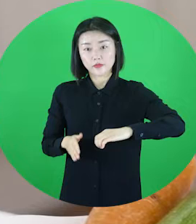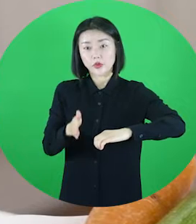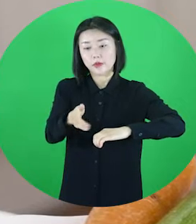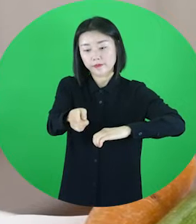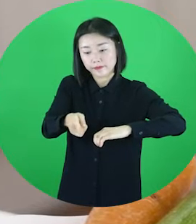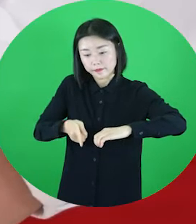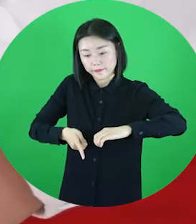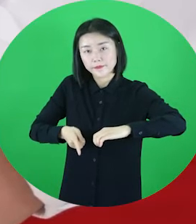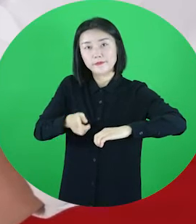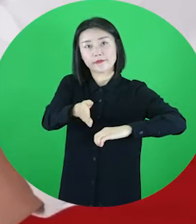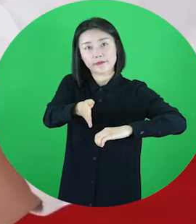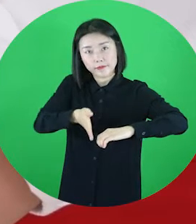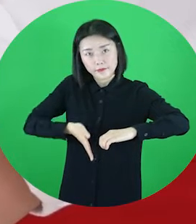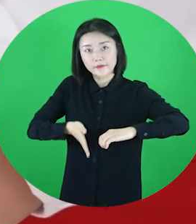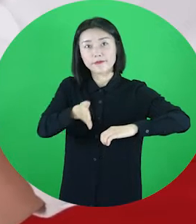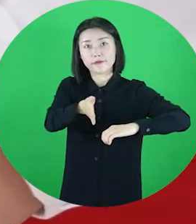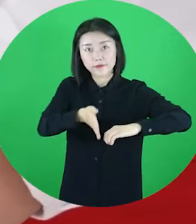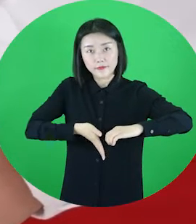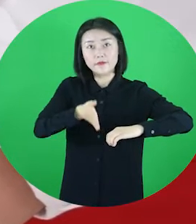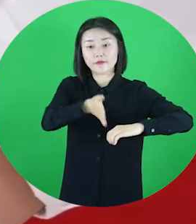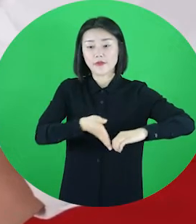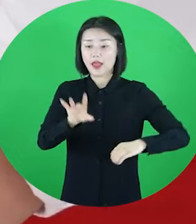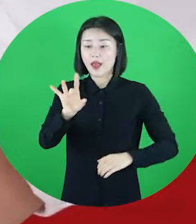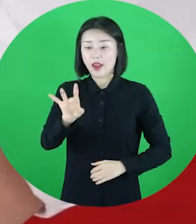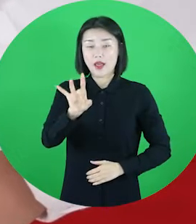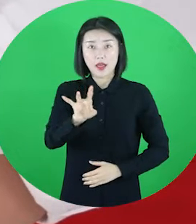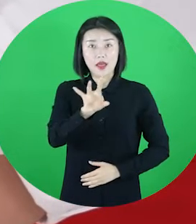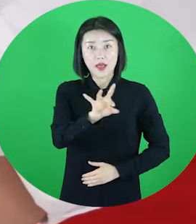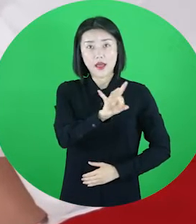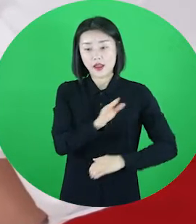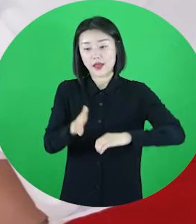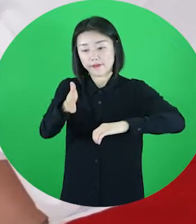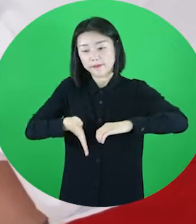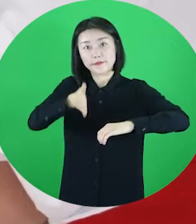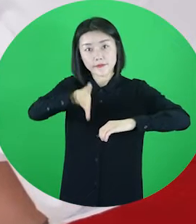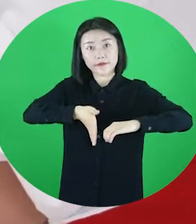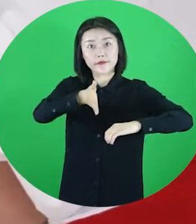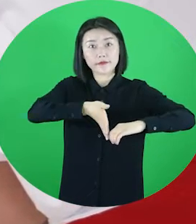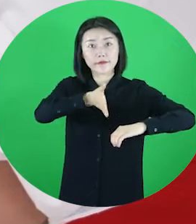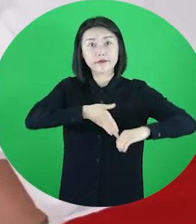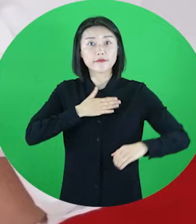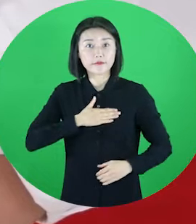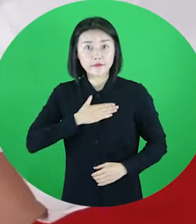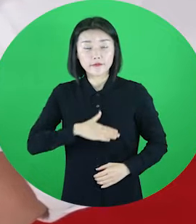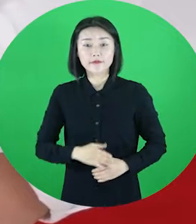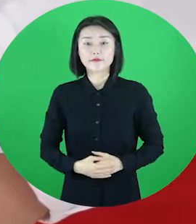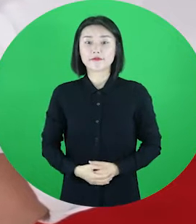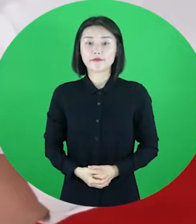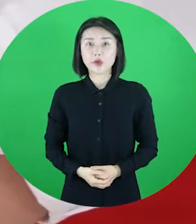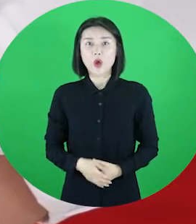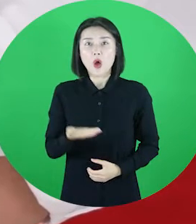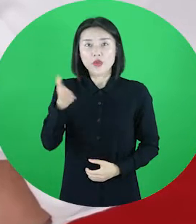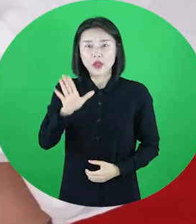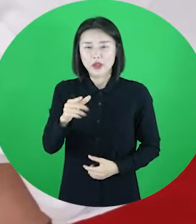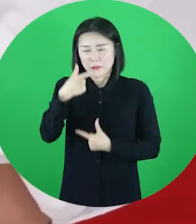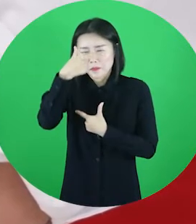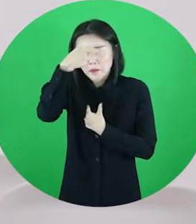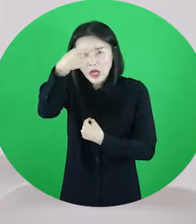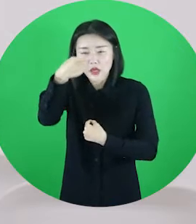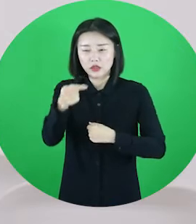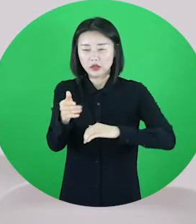이렇게 너무 결 따라 똑같이 자르지 않아도 돼요. 길쭉하게 자른다는 느낌으로